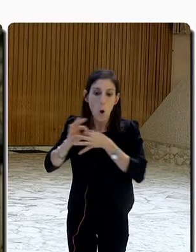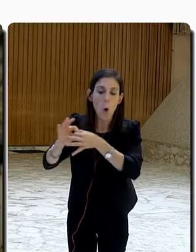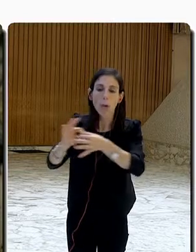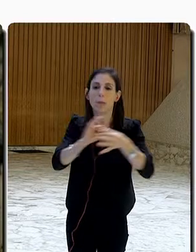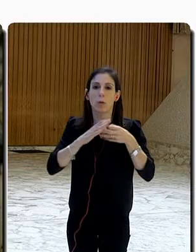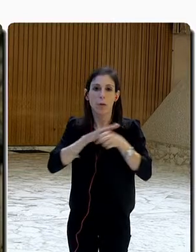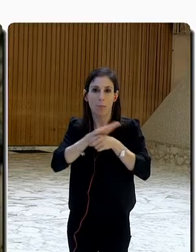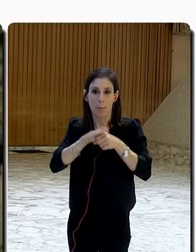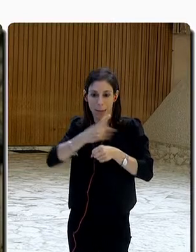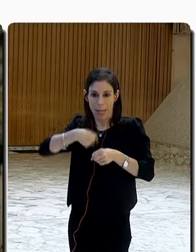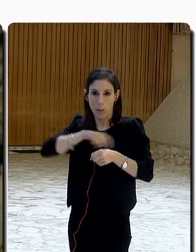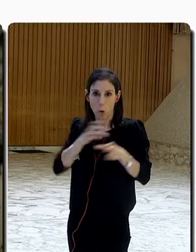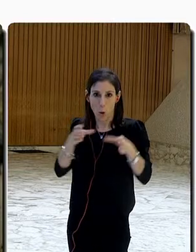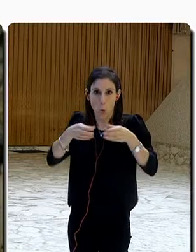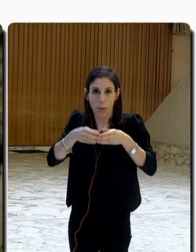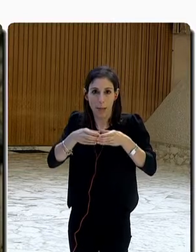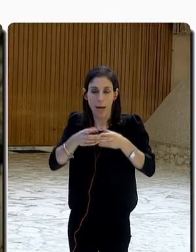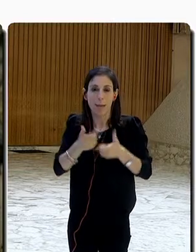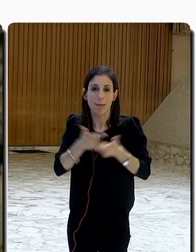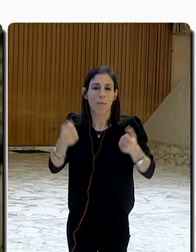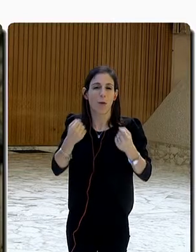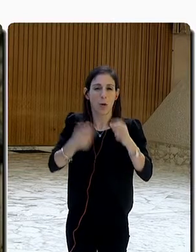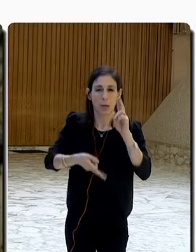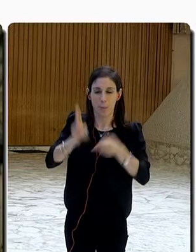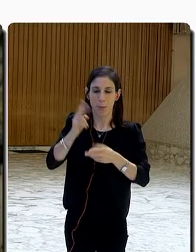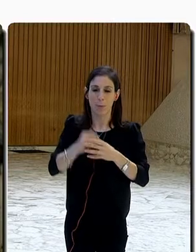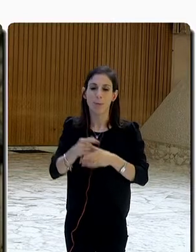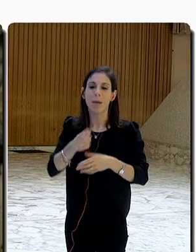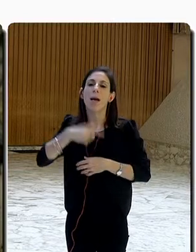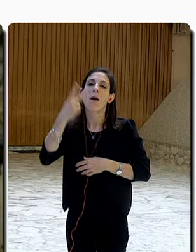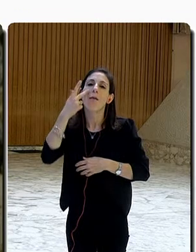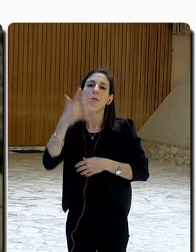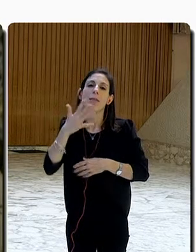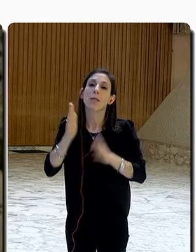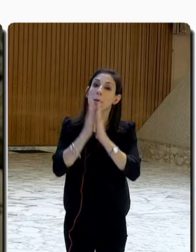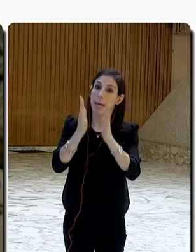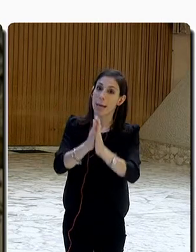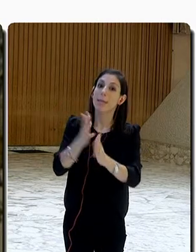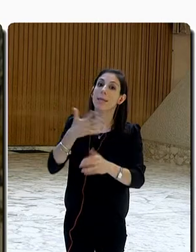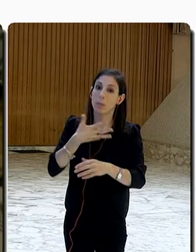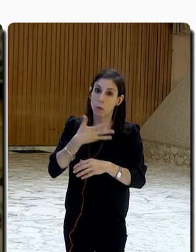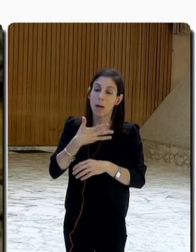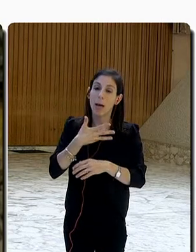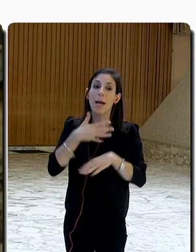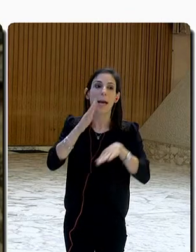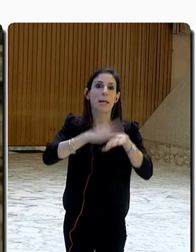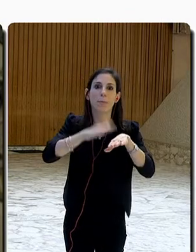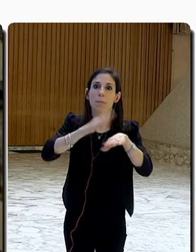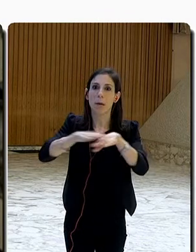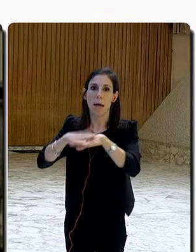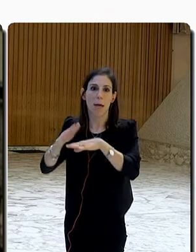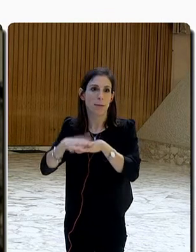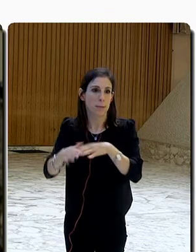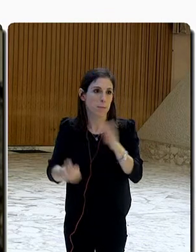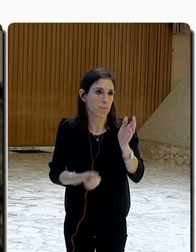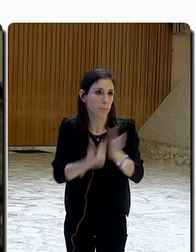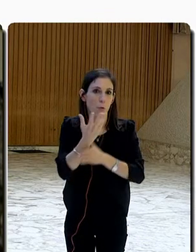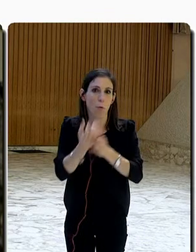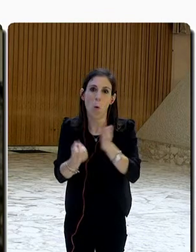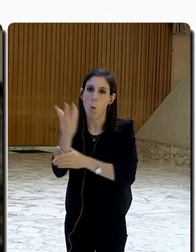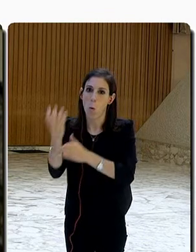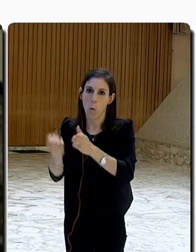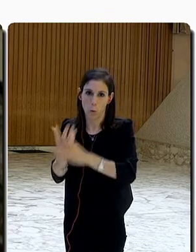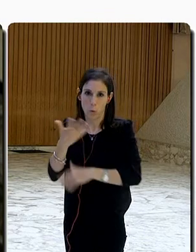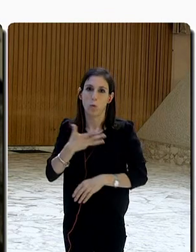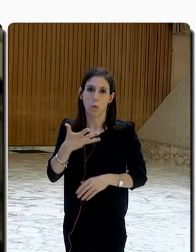delle nostre comunità. Abbiamo visto che nella Chiesa ci sono molteplicità di esperienze feconde nell'ambito